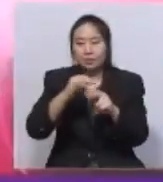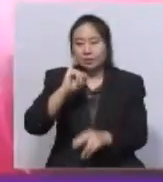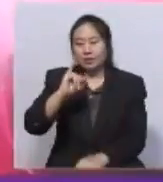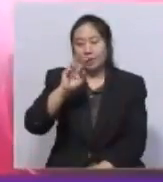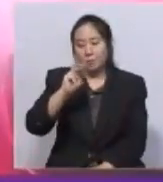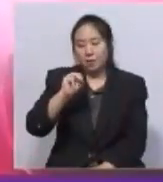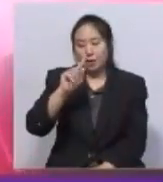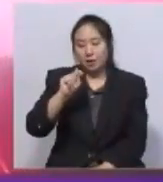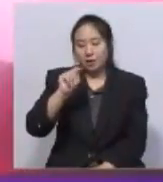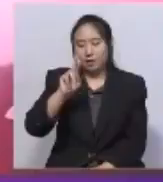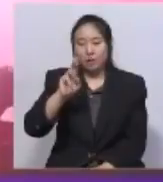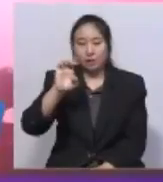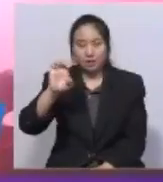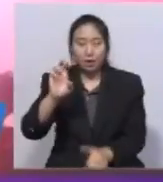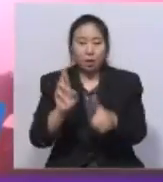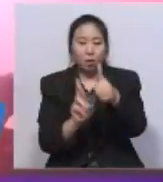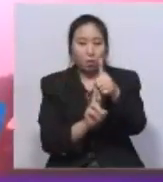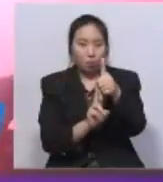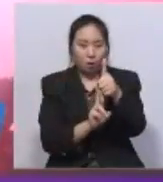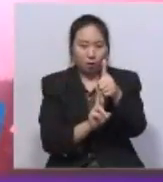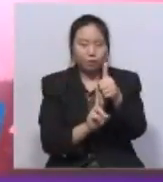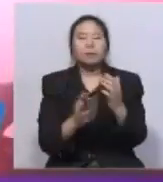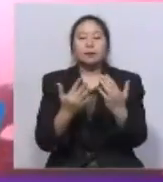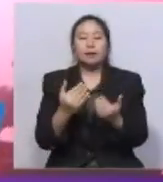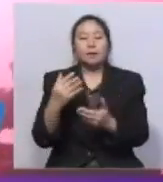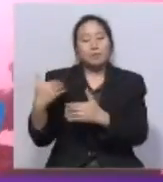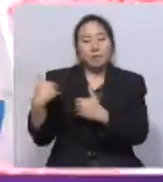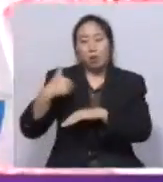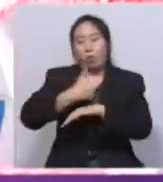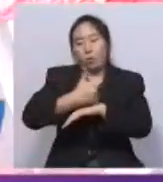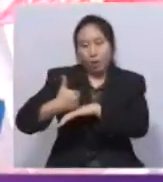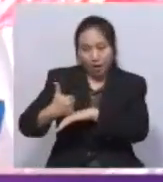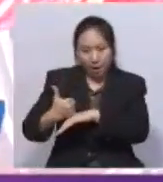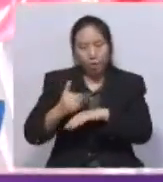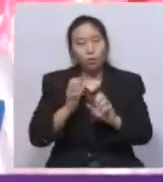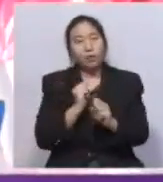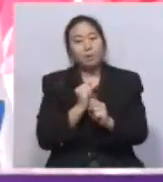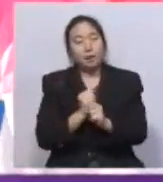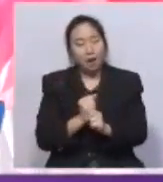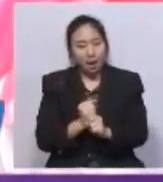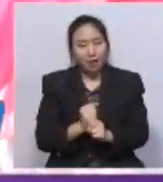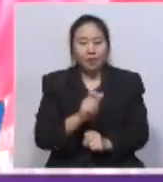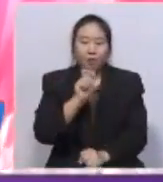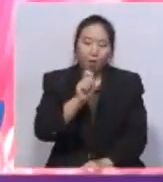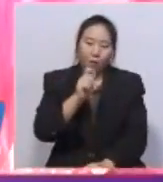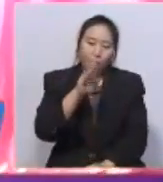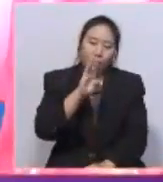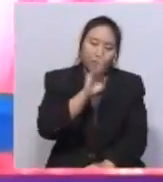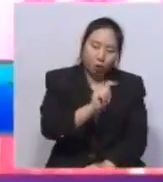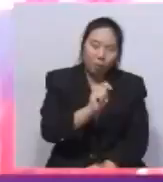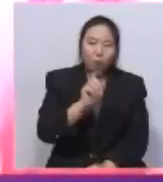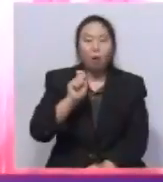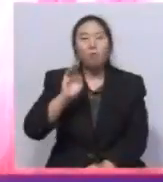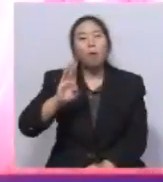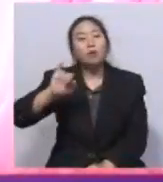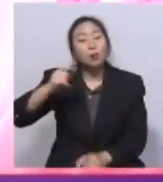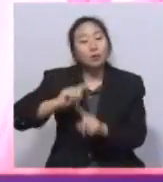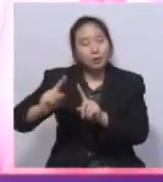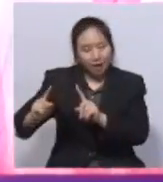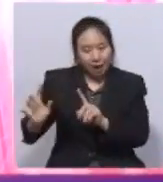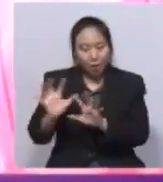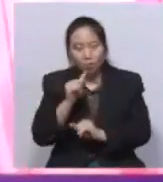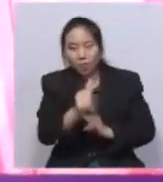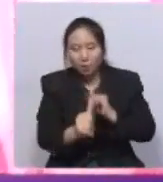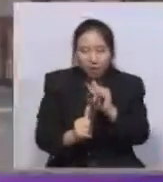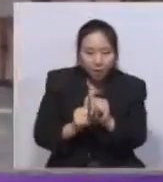รีไตรติลานันท์รองผู้ว่าราชการจังหวัดได้นำผู้บริหารพนักงานและลูกจ้างองค์การปกครองส่วนท้องถิ่นวางพานพุ่มดอก